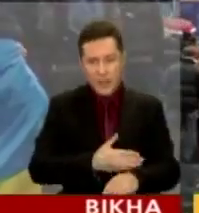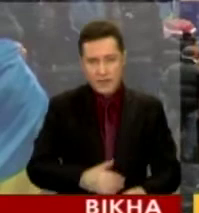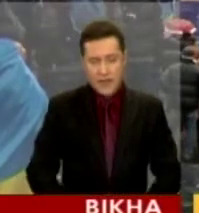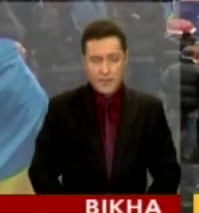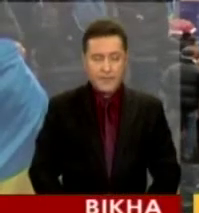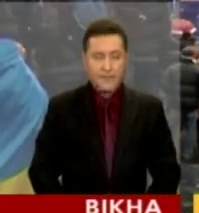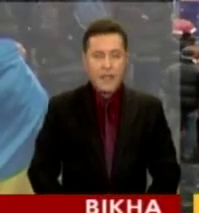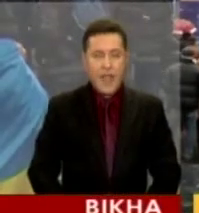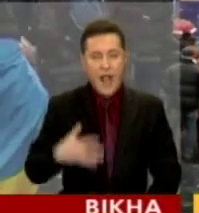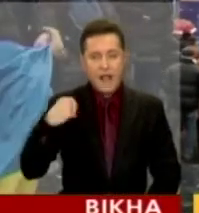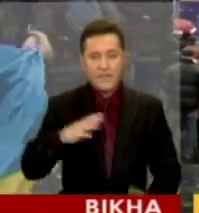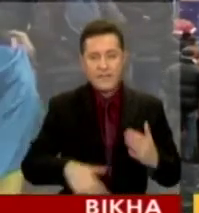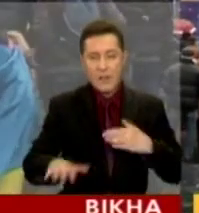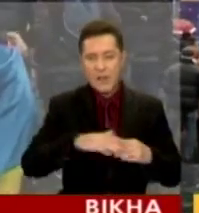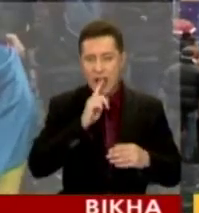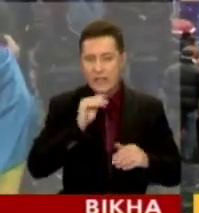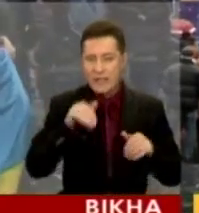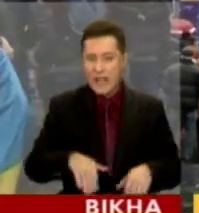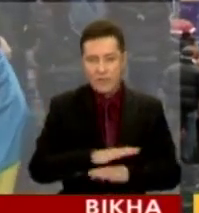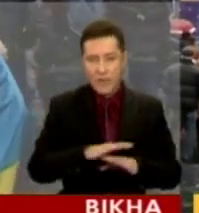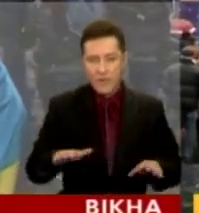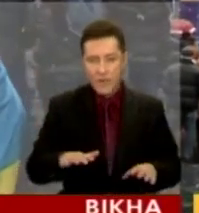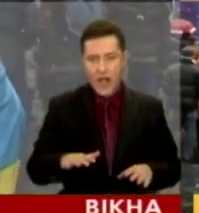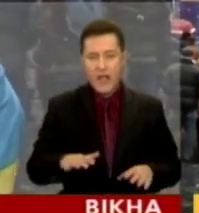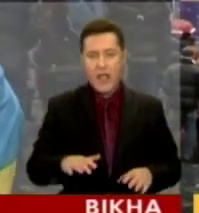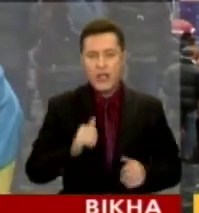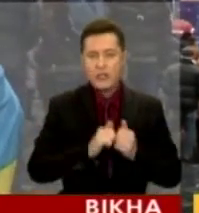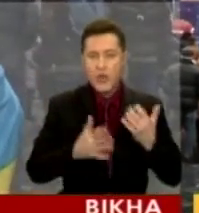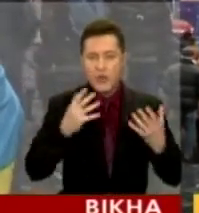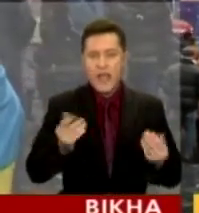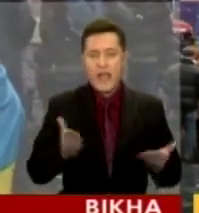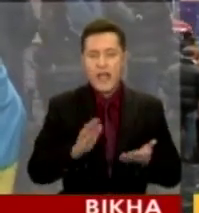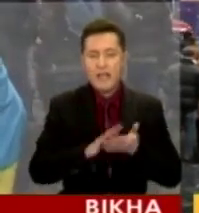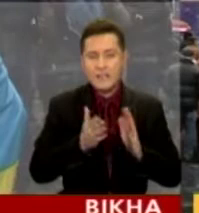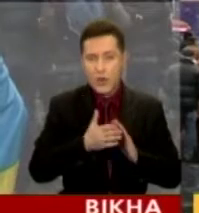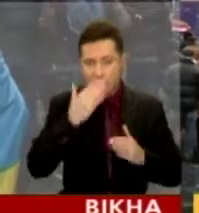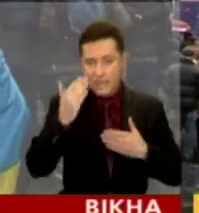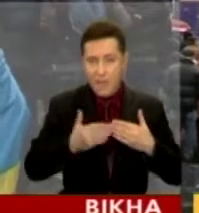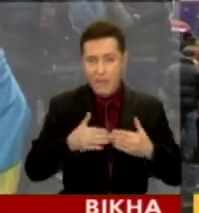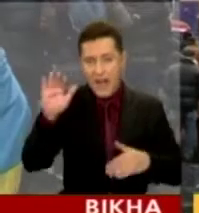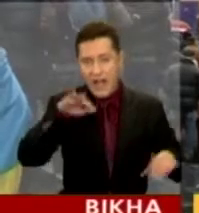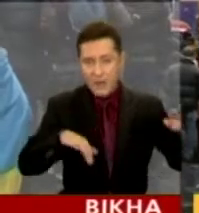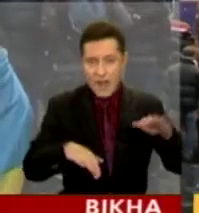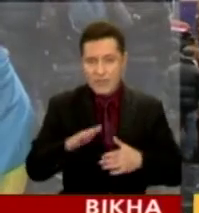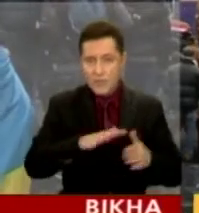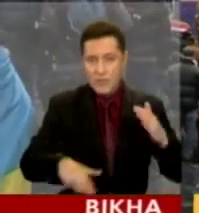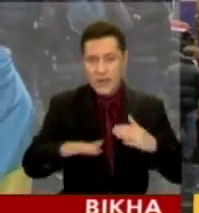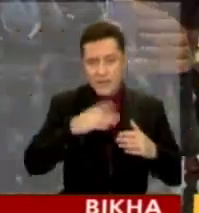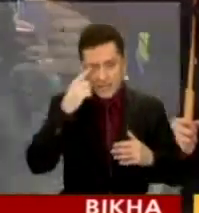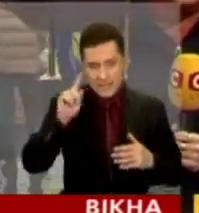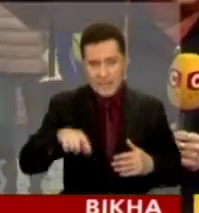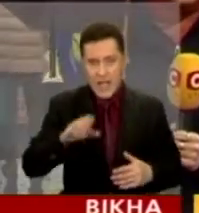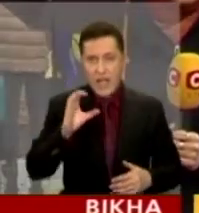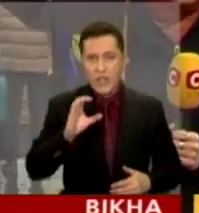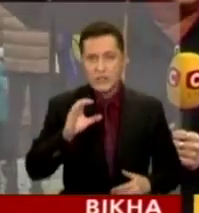майдан не замовкає. Щодня на 18-ту годину тут скликають віче. Яка ситуація на Прикарпатському майдані, знає моя колега Юлія